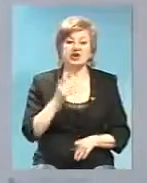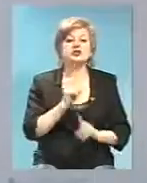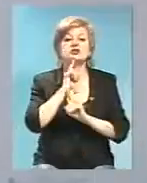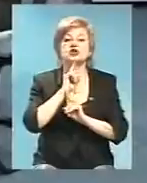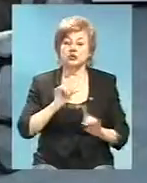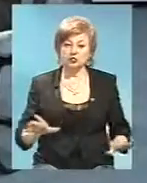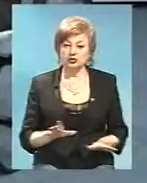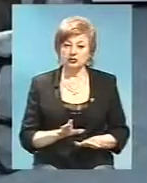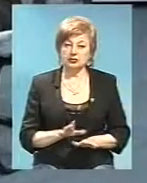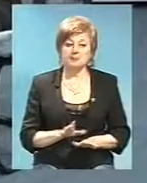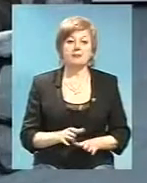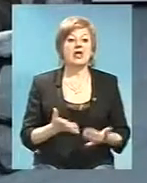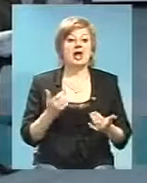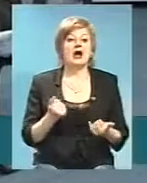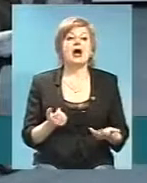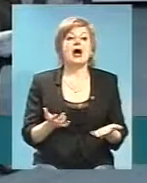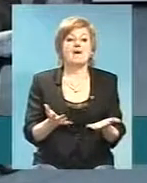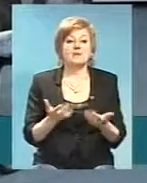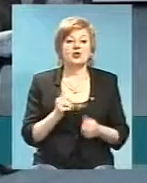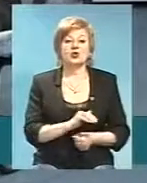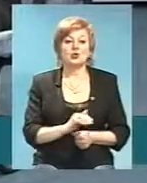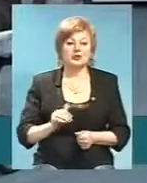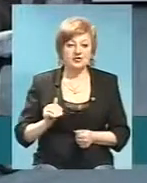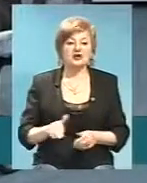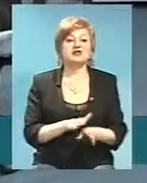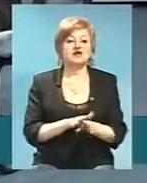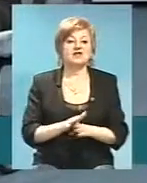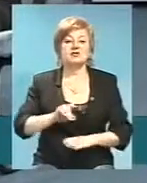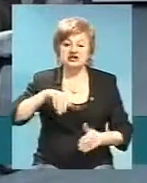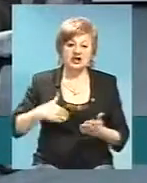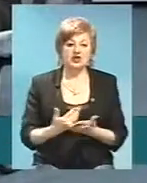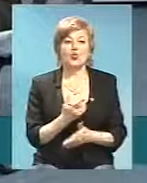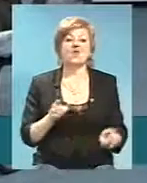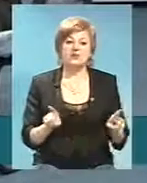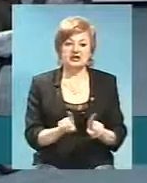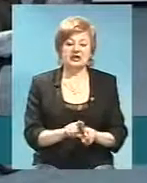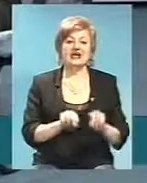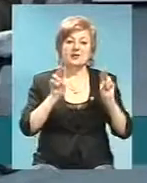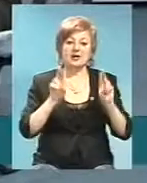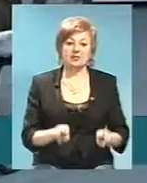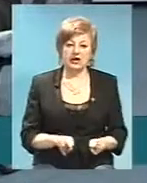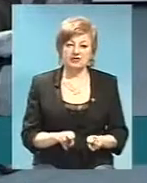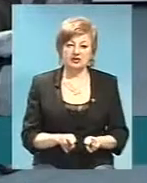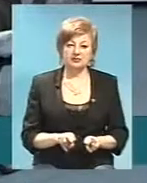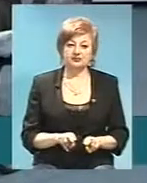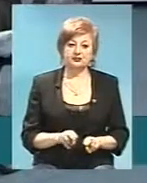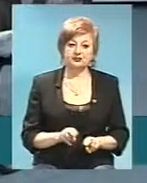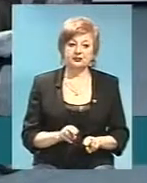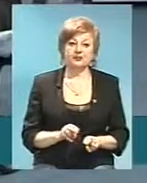відбуватися, а прийом дітей здійснюватиметься за новими такими правилами. За місцем проживання, перше,